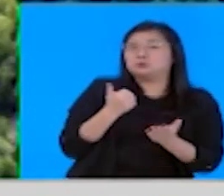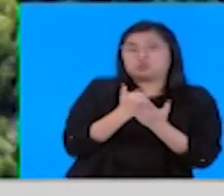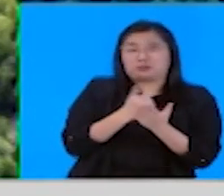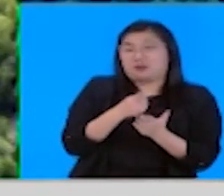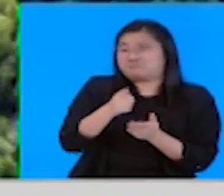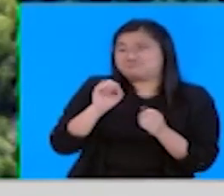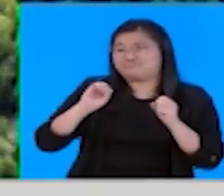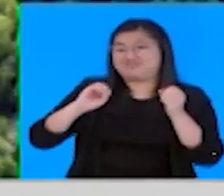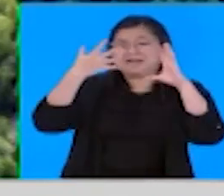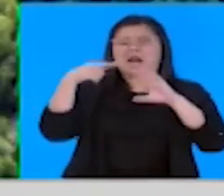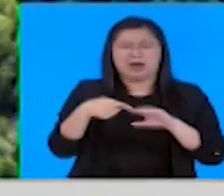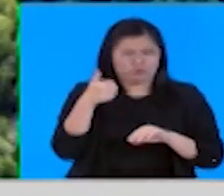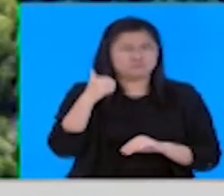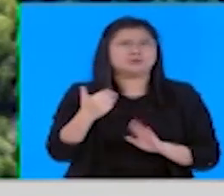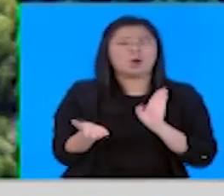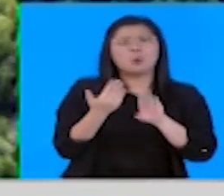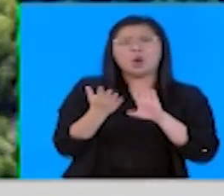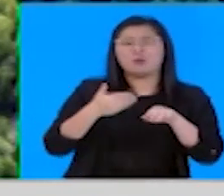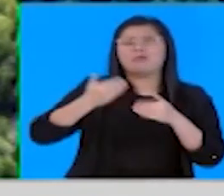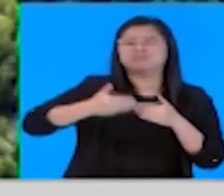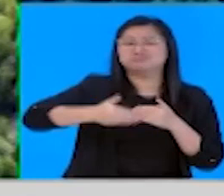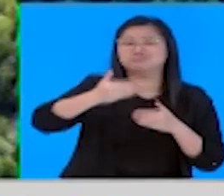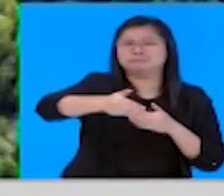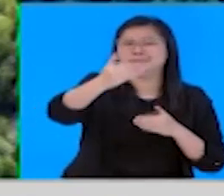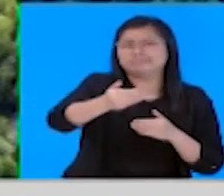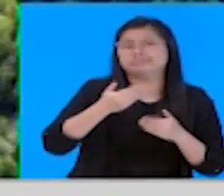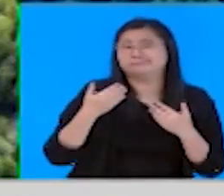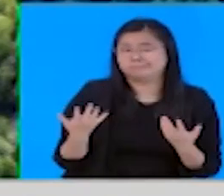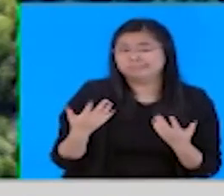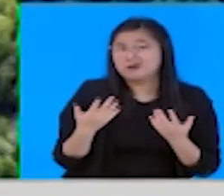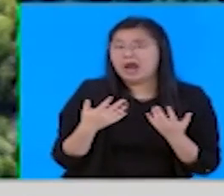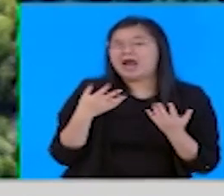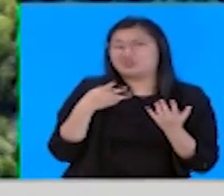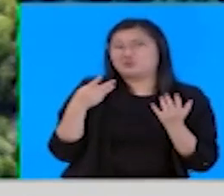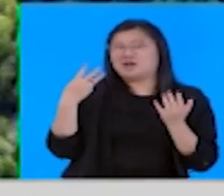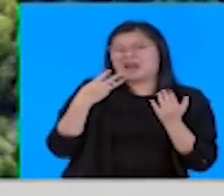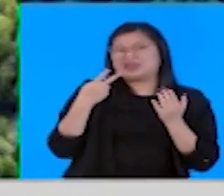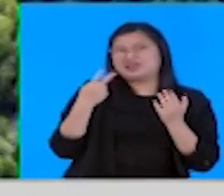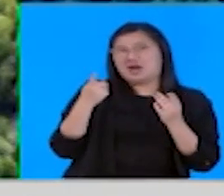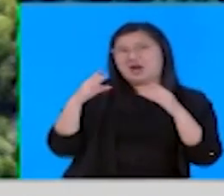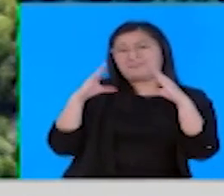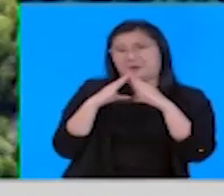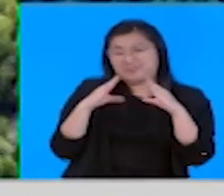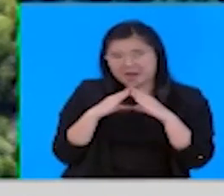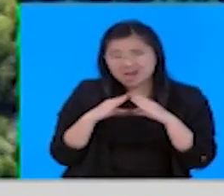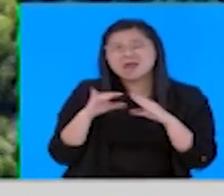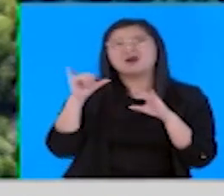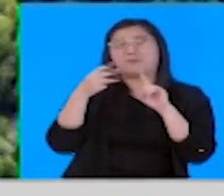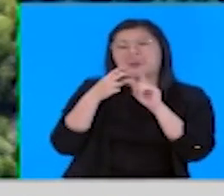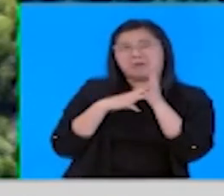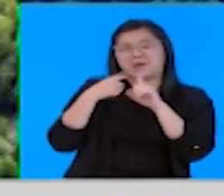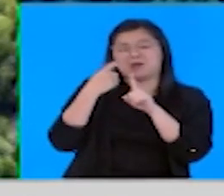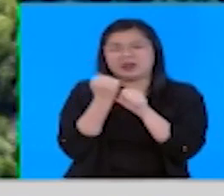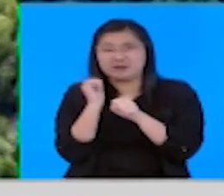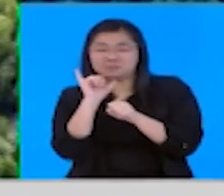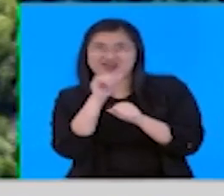catatan eh apa namanya BNPB misalnya bencana hidrologis itu tidak dalam